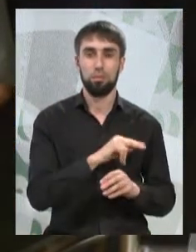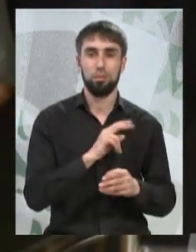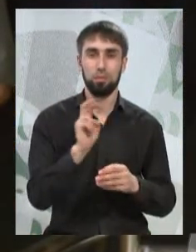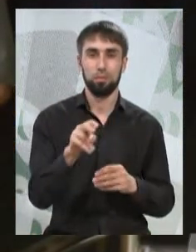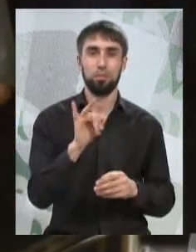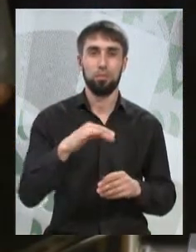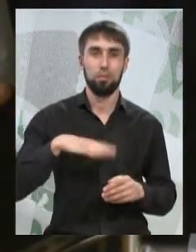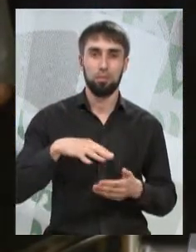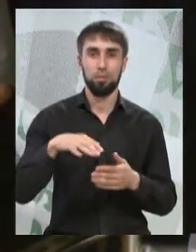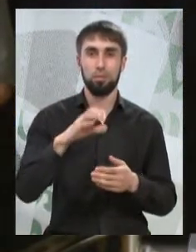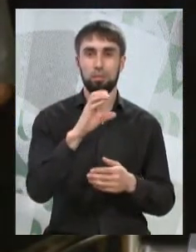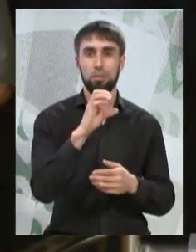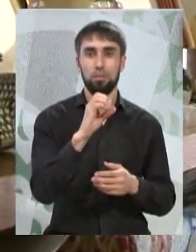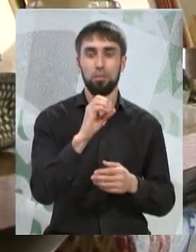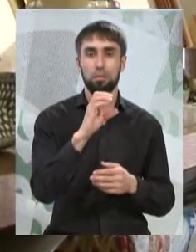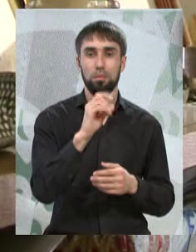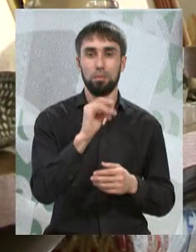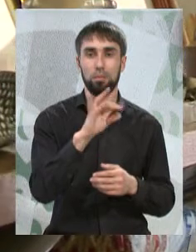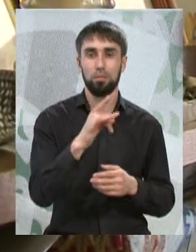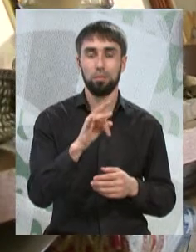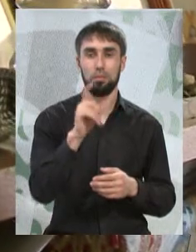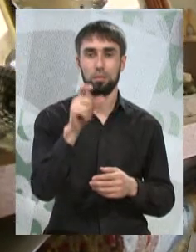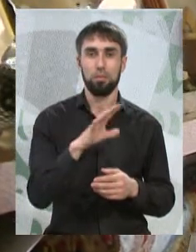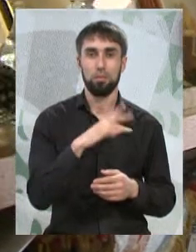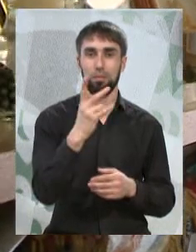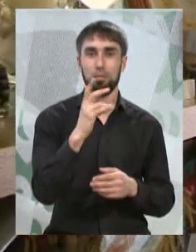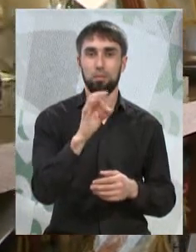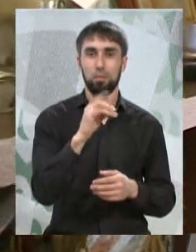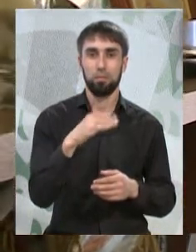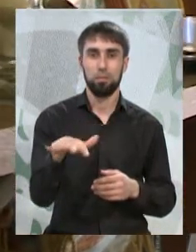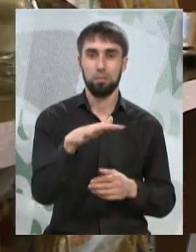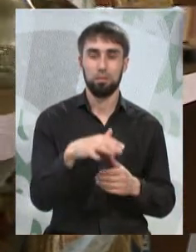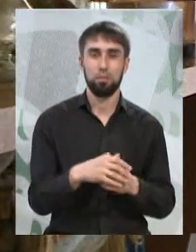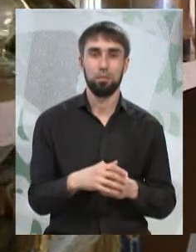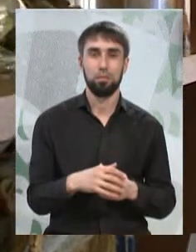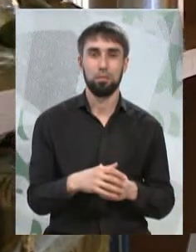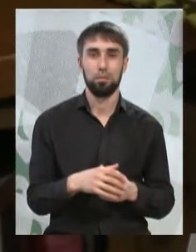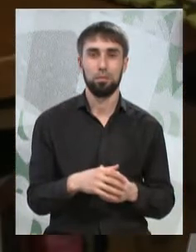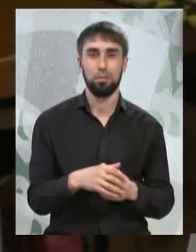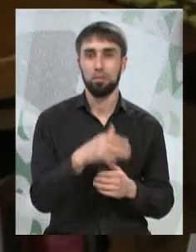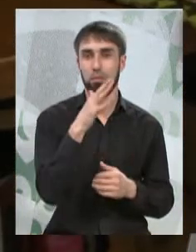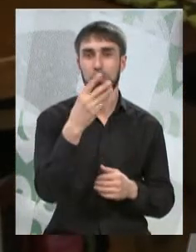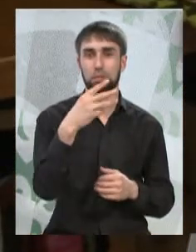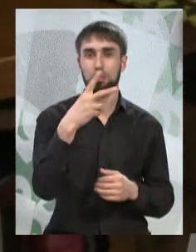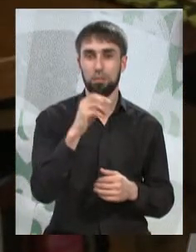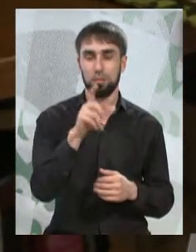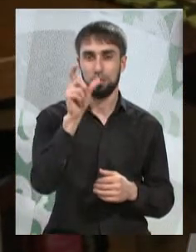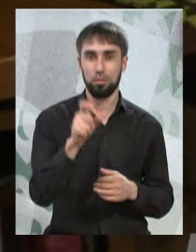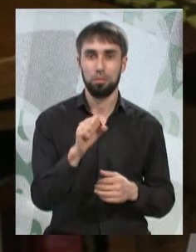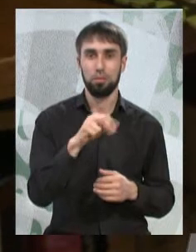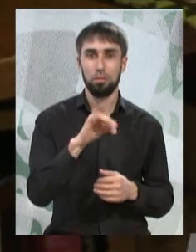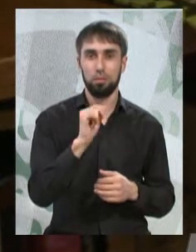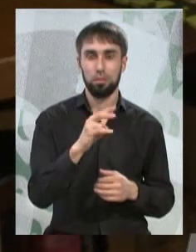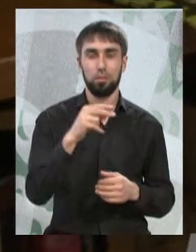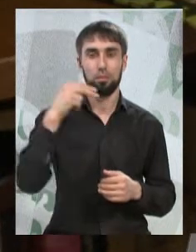избран секретарем Назрановского райкома. Начиная с 1993 года, около 30 лет, Алихан Ахильгов был